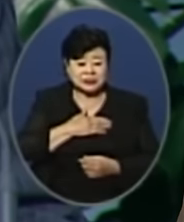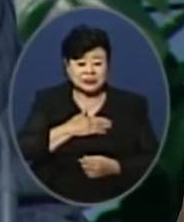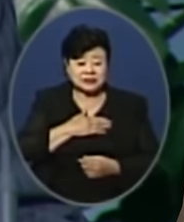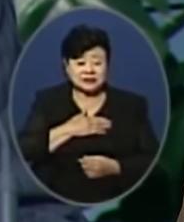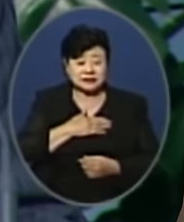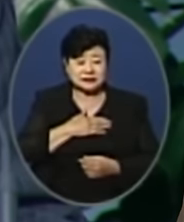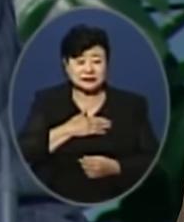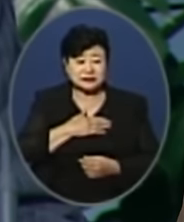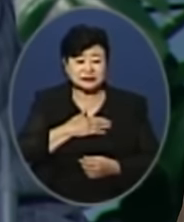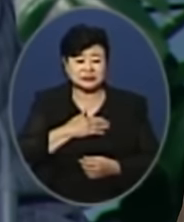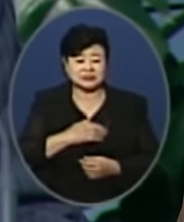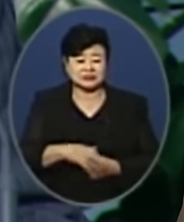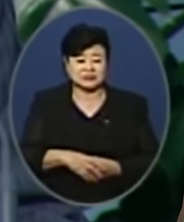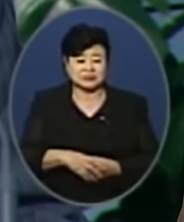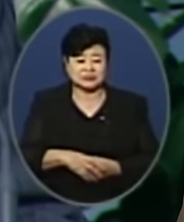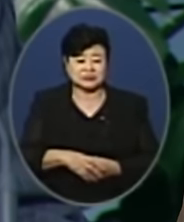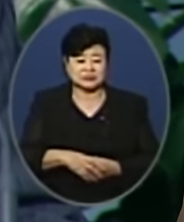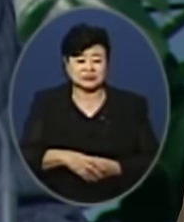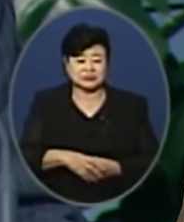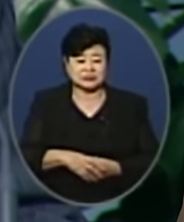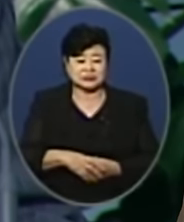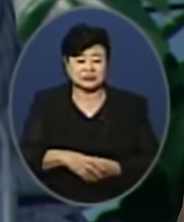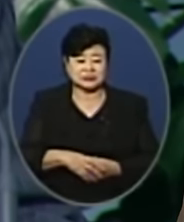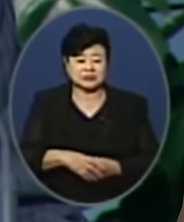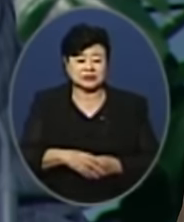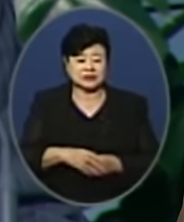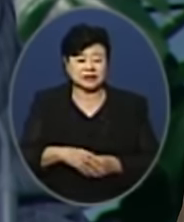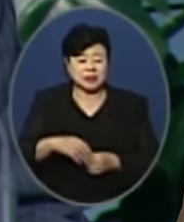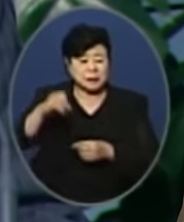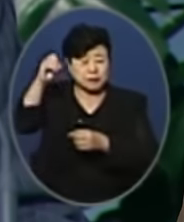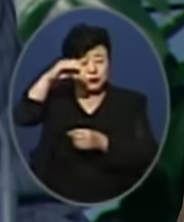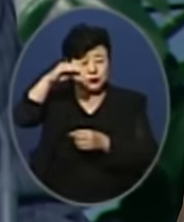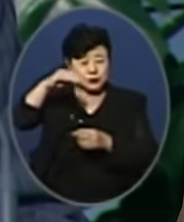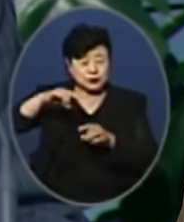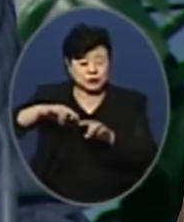전기의 흐름이 끊이고 전구가 끊어진